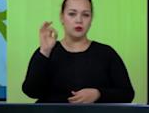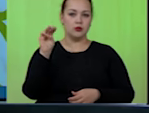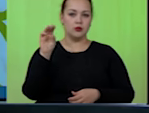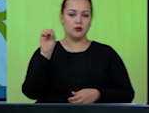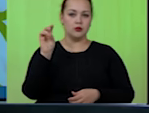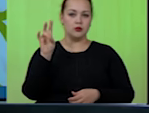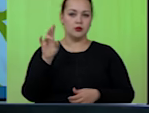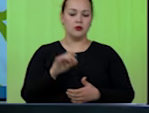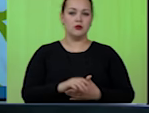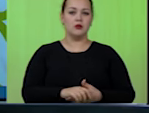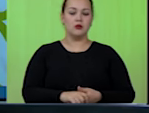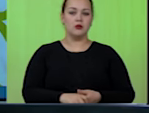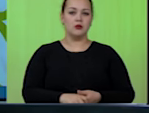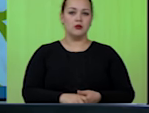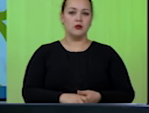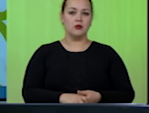В каком числе